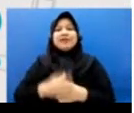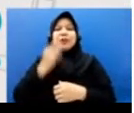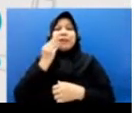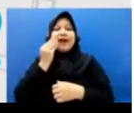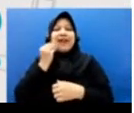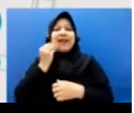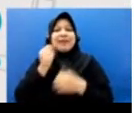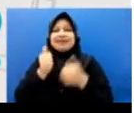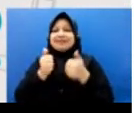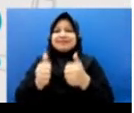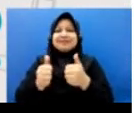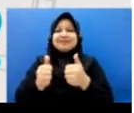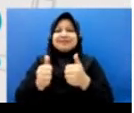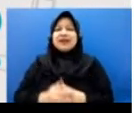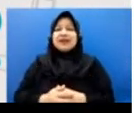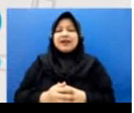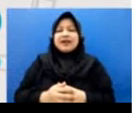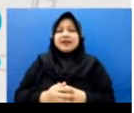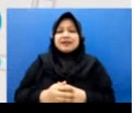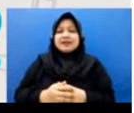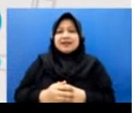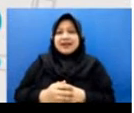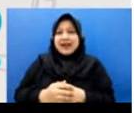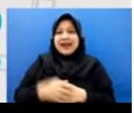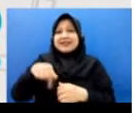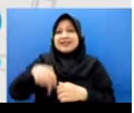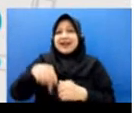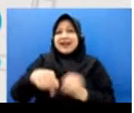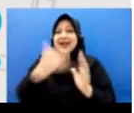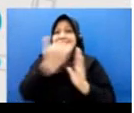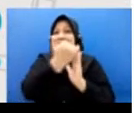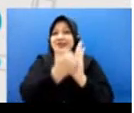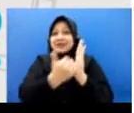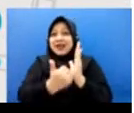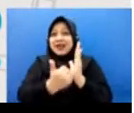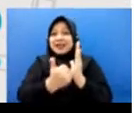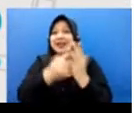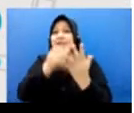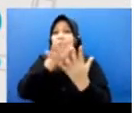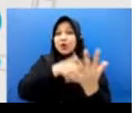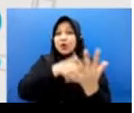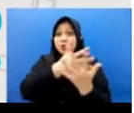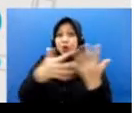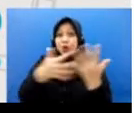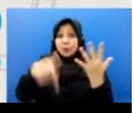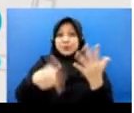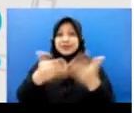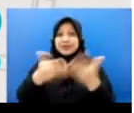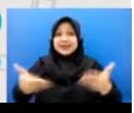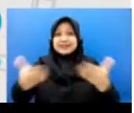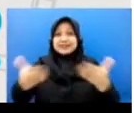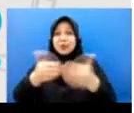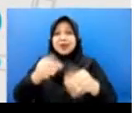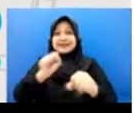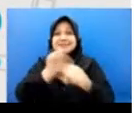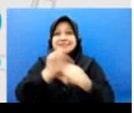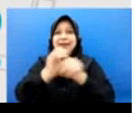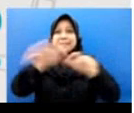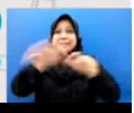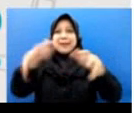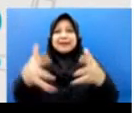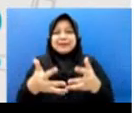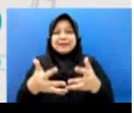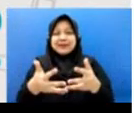dengan kebijakan kurikulum yang pandemi ini kan kita bisa ya hanya tidak dibebankan dengan